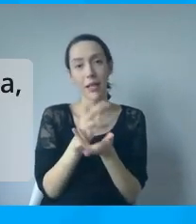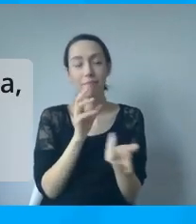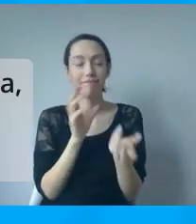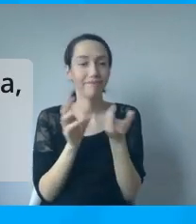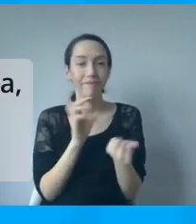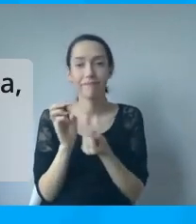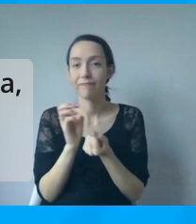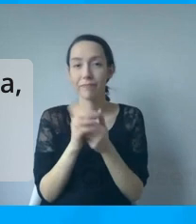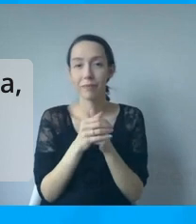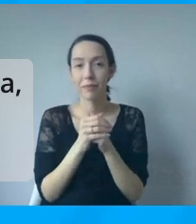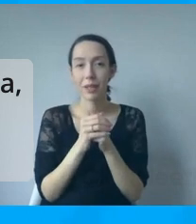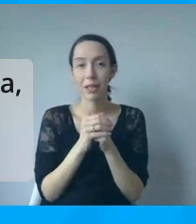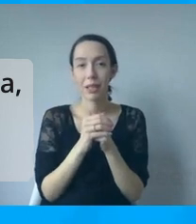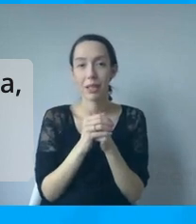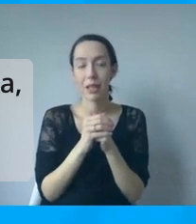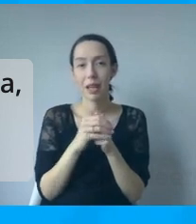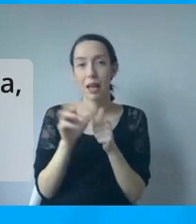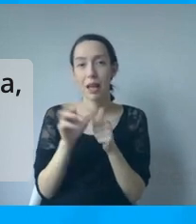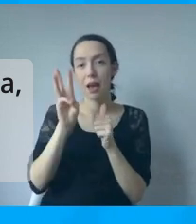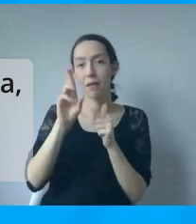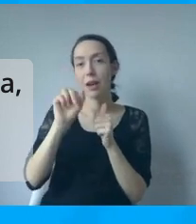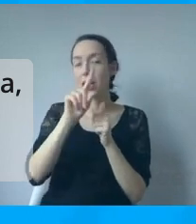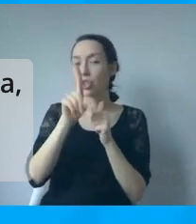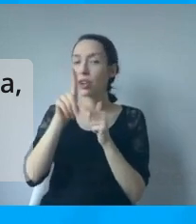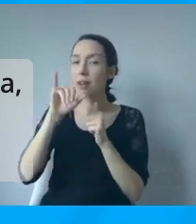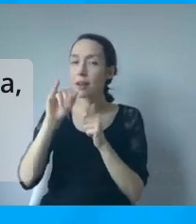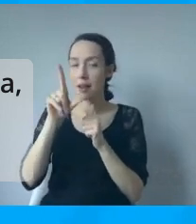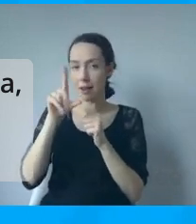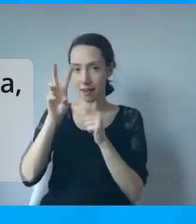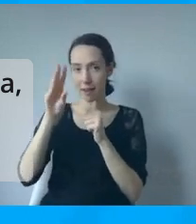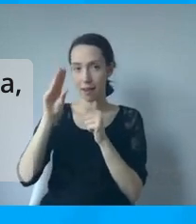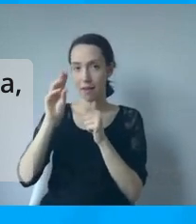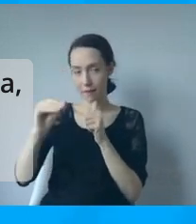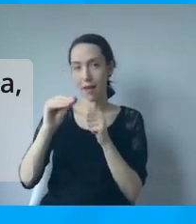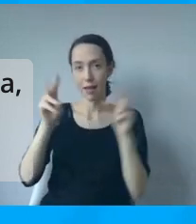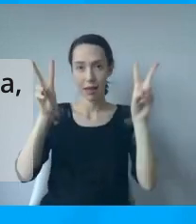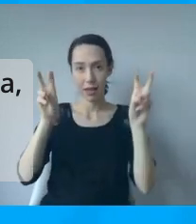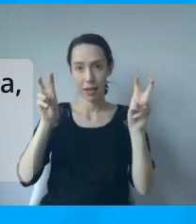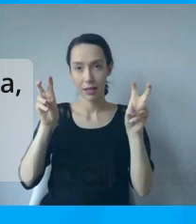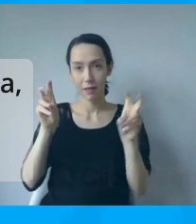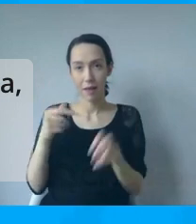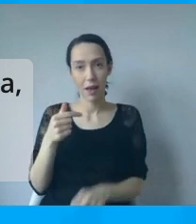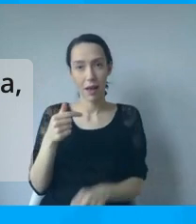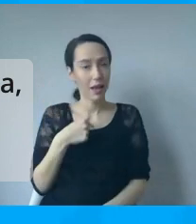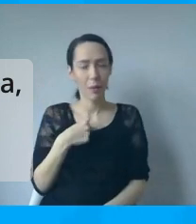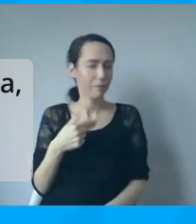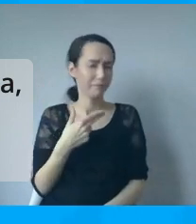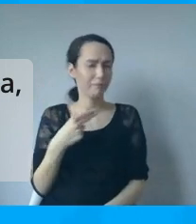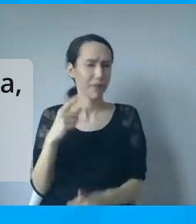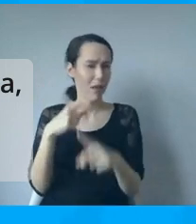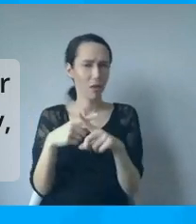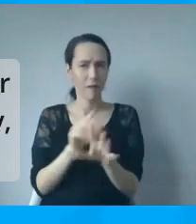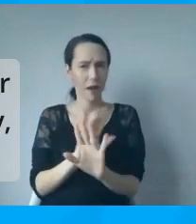dane wrażliwe na temat Waszego stanu zdrowia. Więc powiem szczerze, że ja bym nie dodawała takiej informacji w